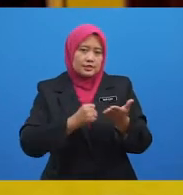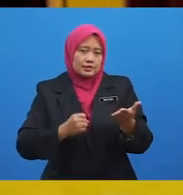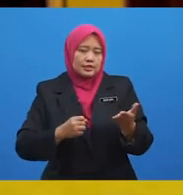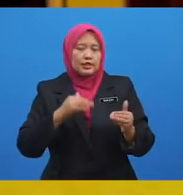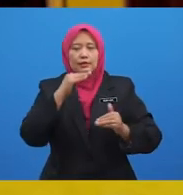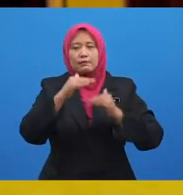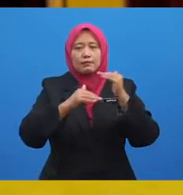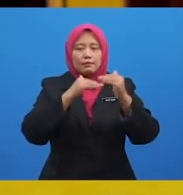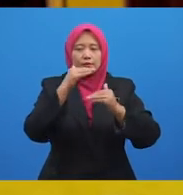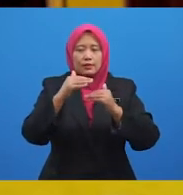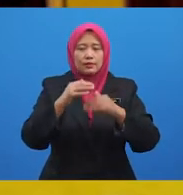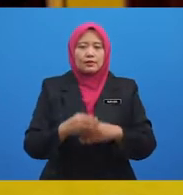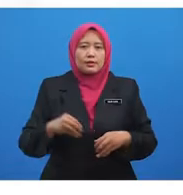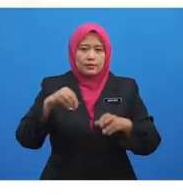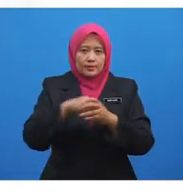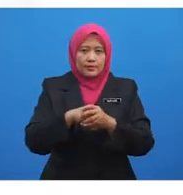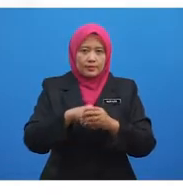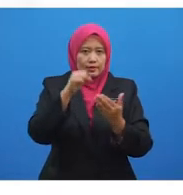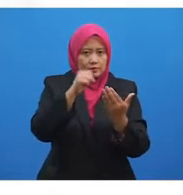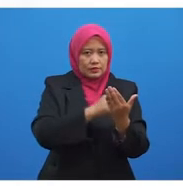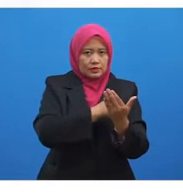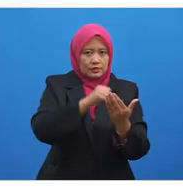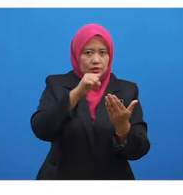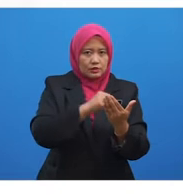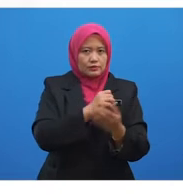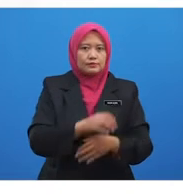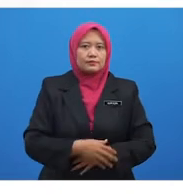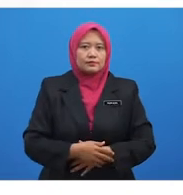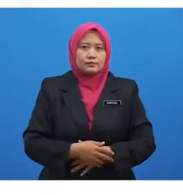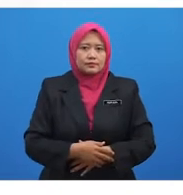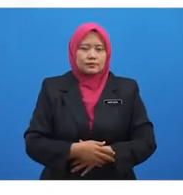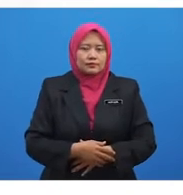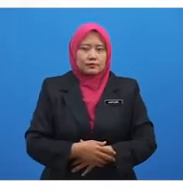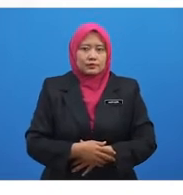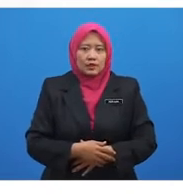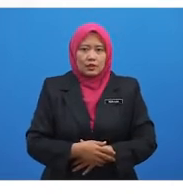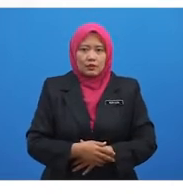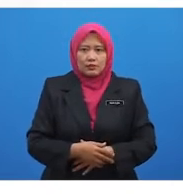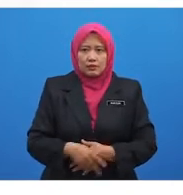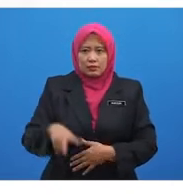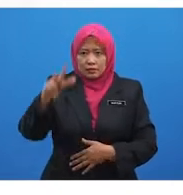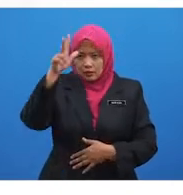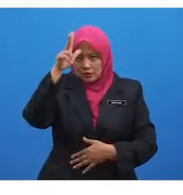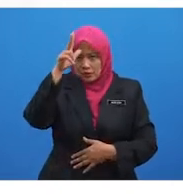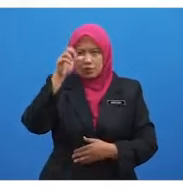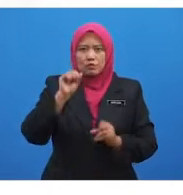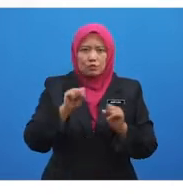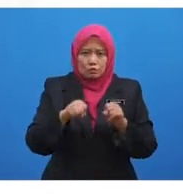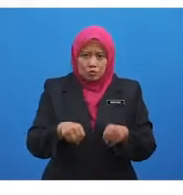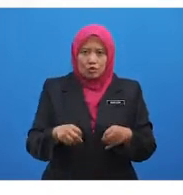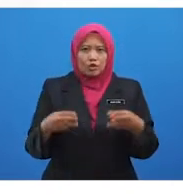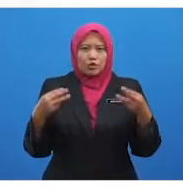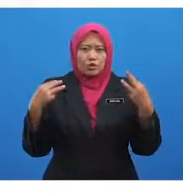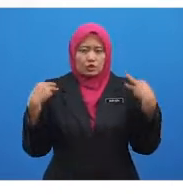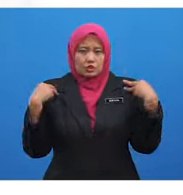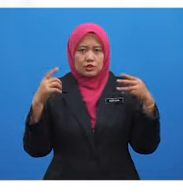yang terdapat dalam syair tersebut. Jawapannya ialah, pihak Kementerian Pendidikan bolehlah mewujudkan